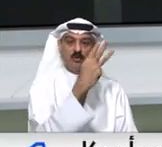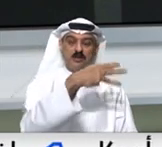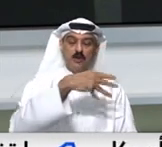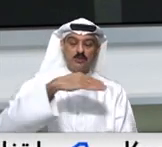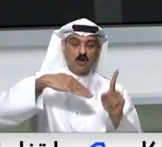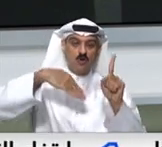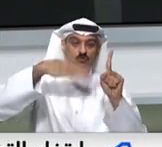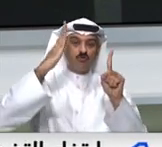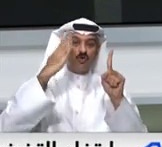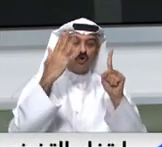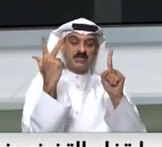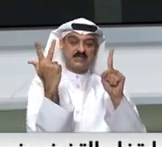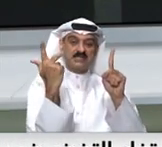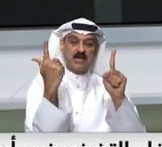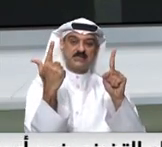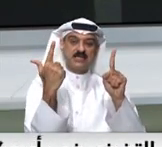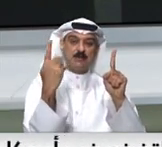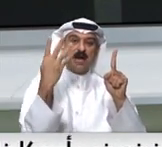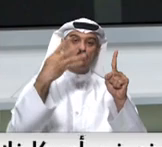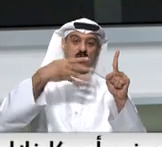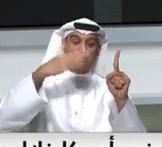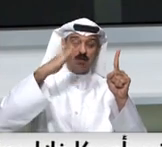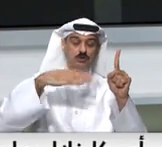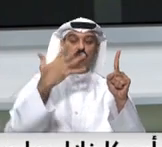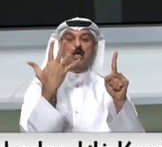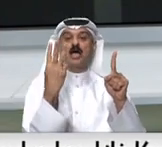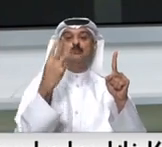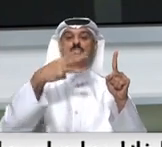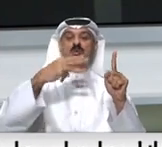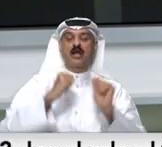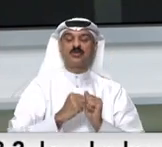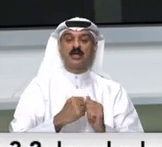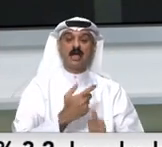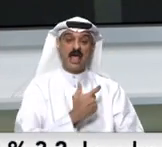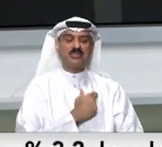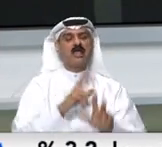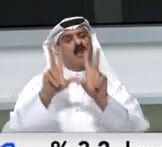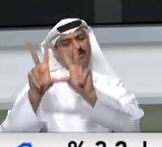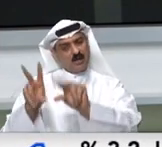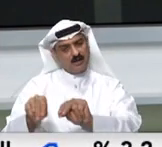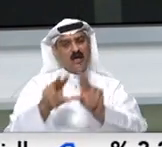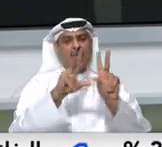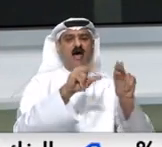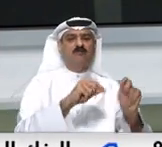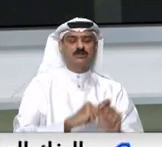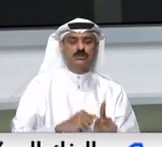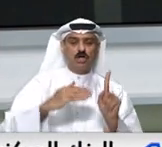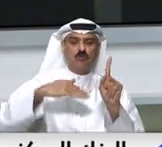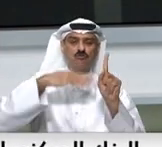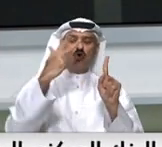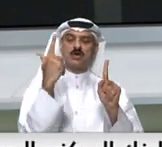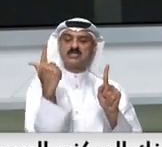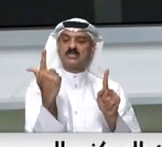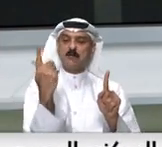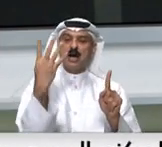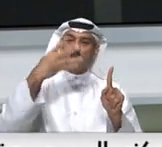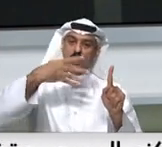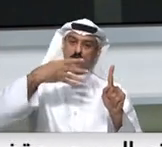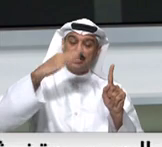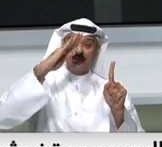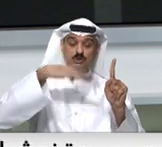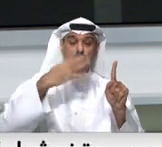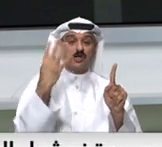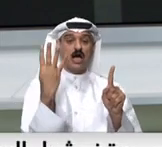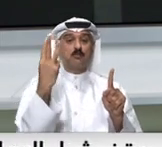47 والصغرى 35 ومثلها في يوم الثلاثه ايضا 47 والصغرة 34 والهوى الكوس خفيفه